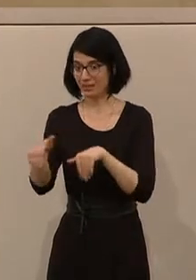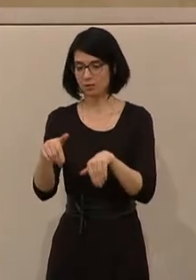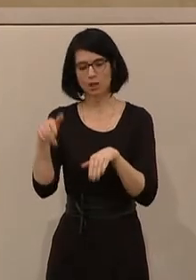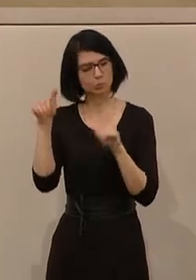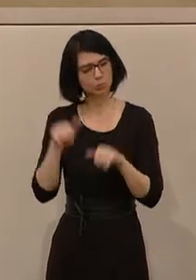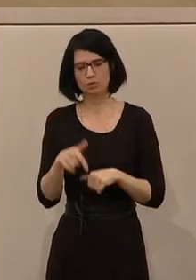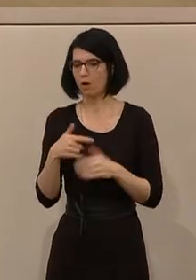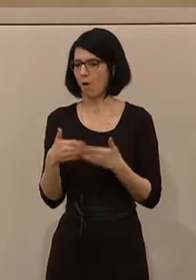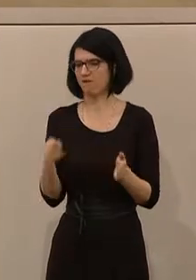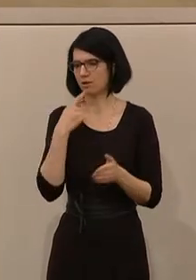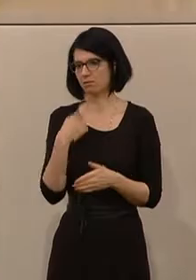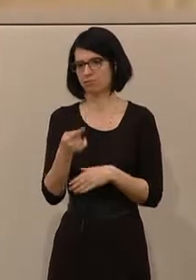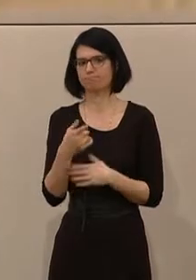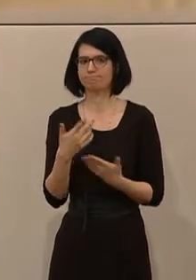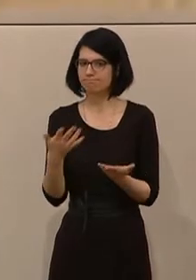auszusprechen.